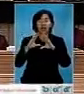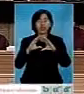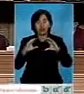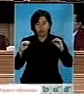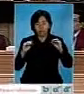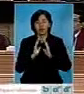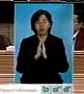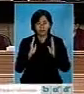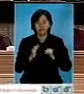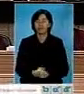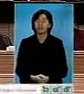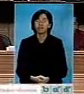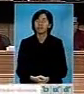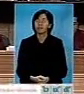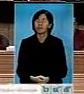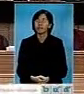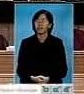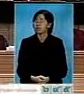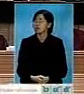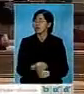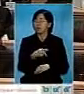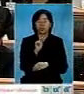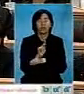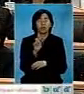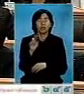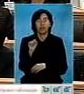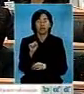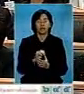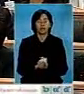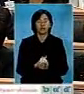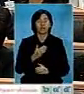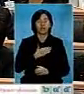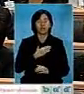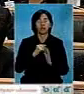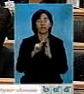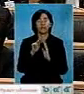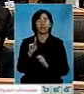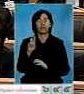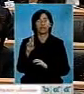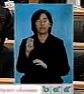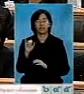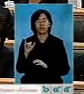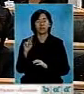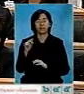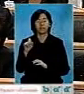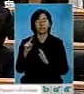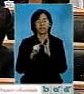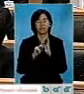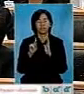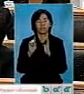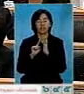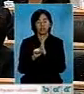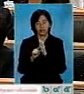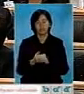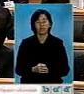ครับ กราบเรียนประธานรัฐสภาที่เคารพกับผมนายเกรียงศักดิ์ฝ้ายศรีงามสมาชิกสภาผู้แทนราษฎ